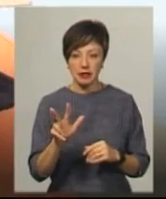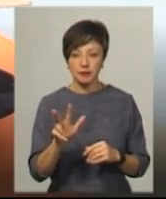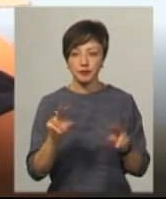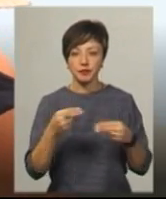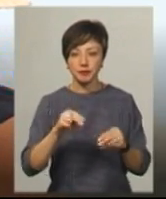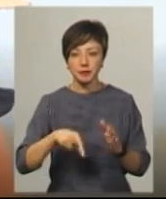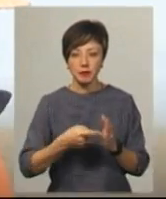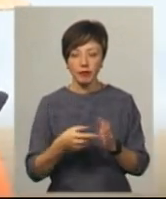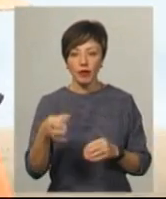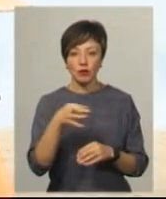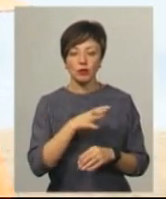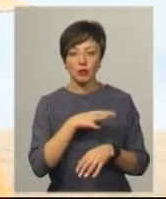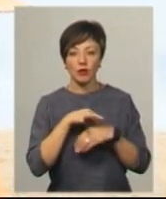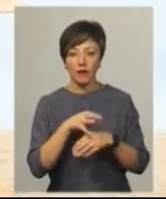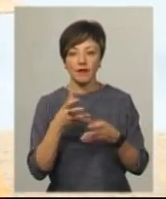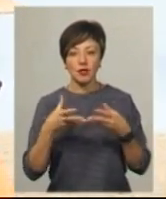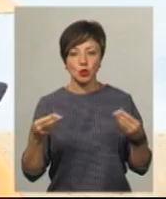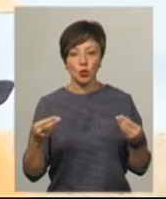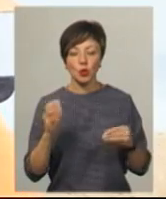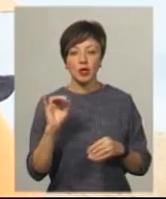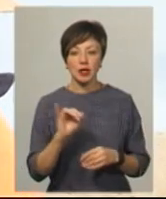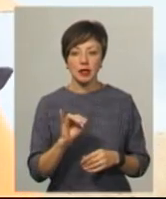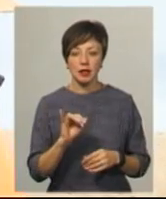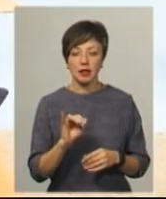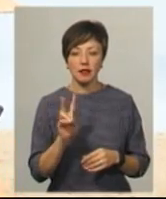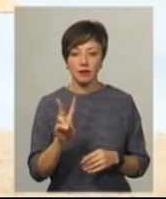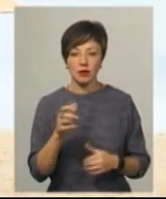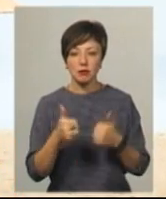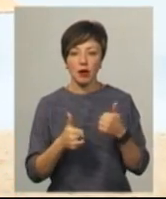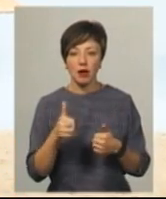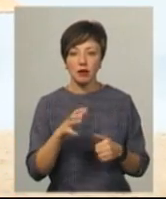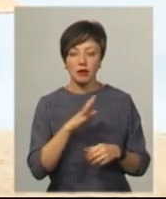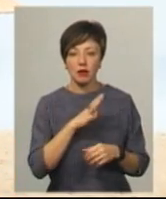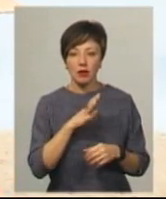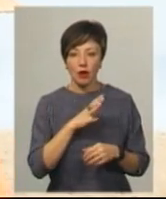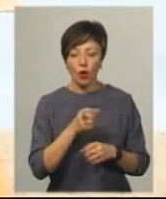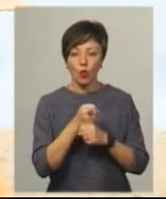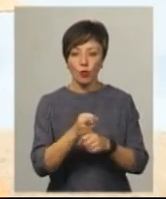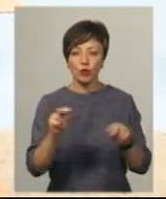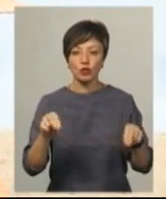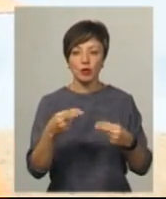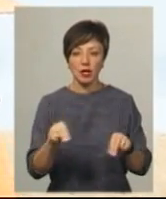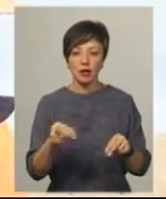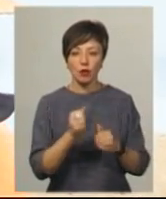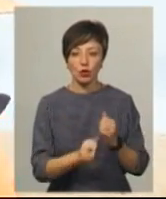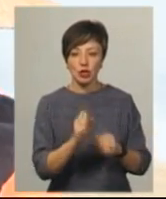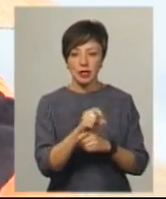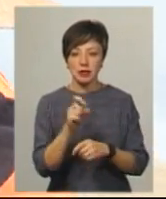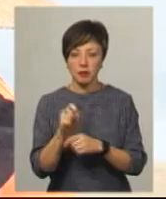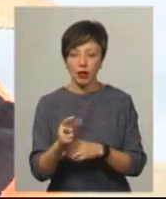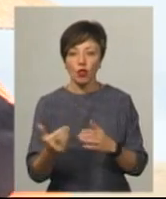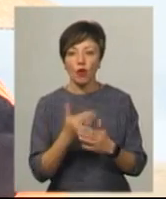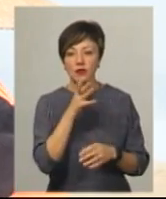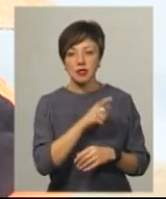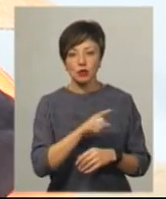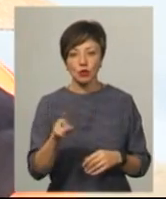чемпіонат міста на Озерні, також був проходив весною. І 2 змагань по фідерній ловлі, тобто кубок і чемпіонат по кожній дисципліні. Новий сезон